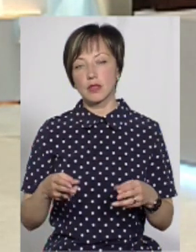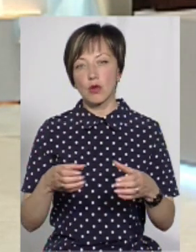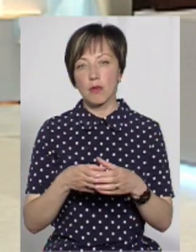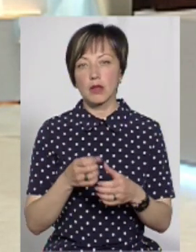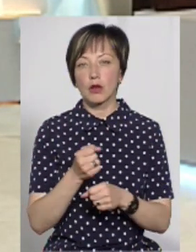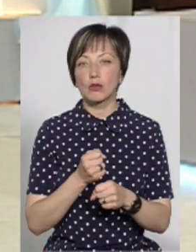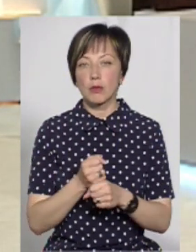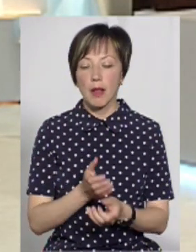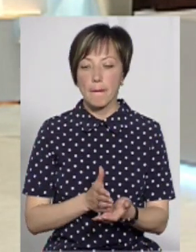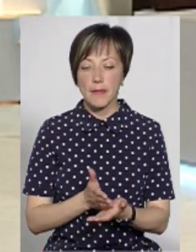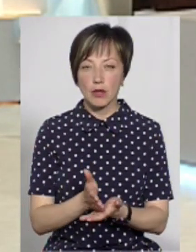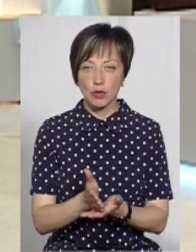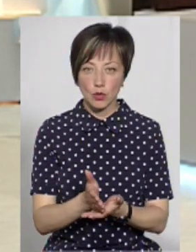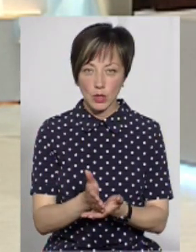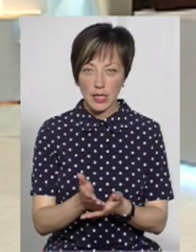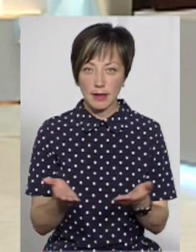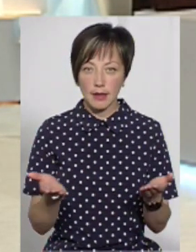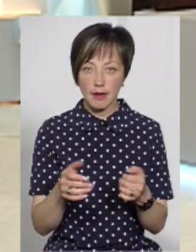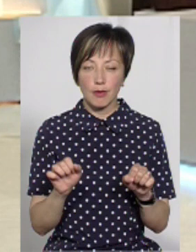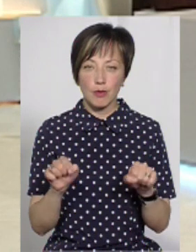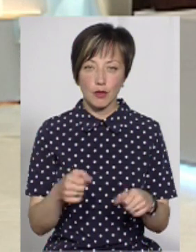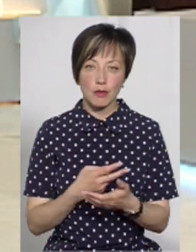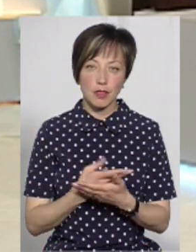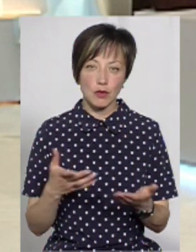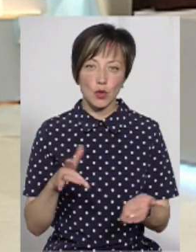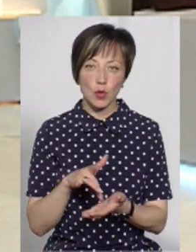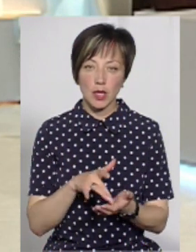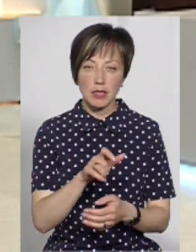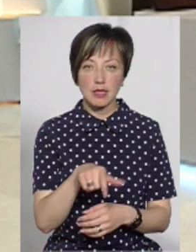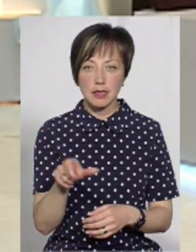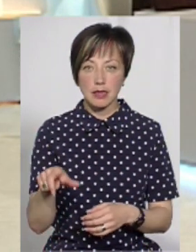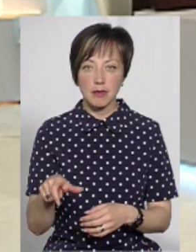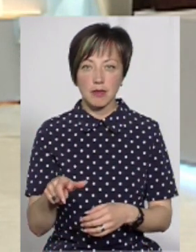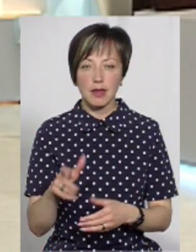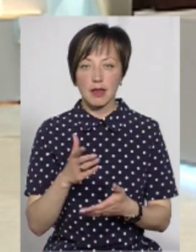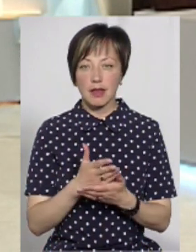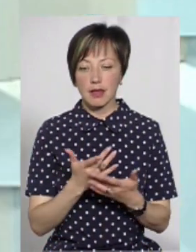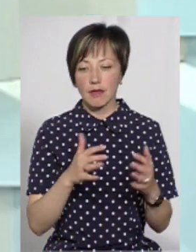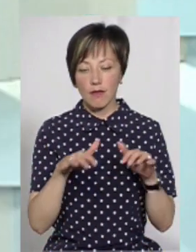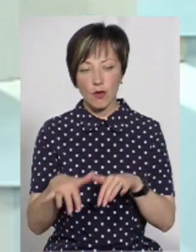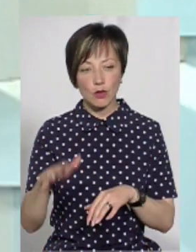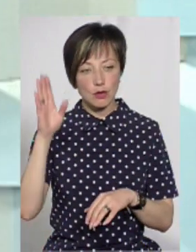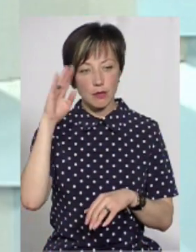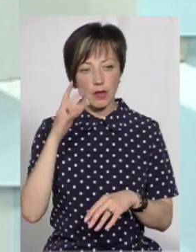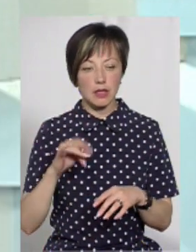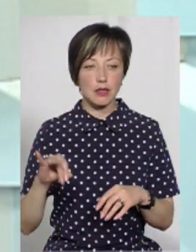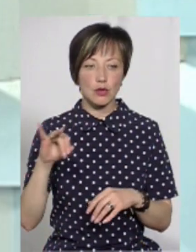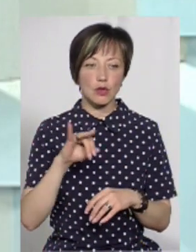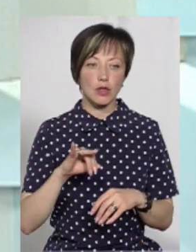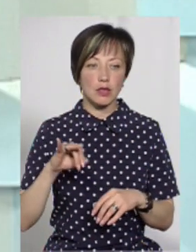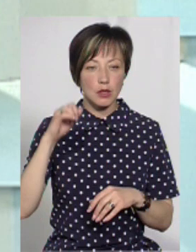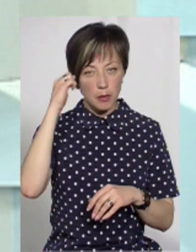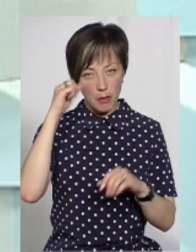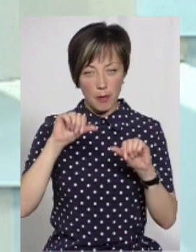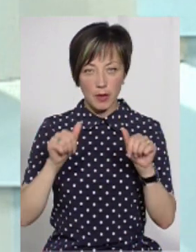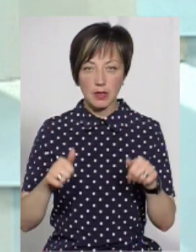розробила маршрути, які може презентувати туристам. Ми знаємо, в них там є і водоспади різні, і якісь історичні